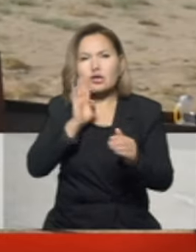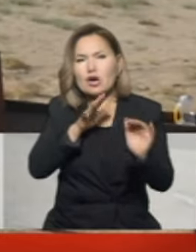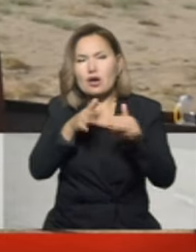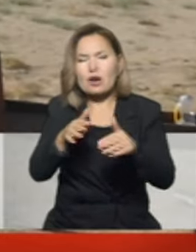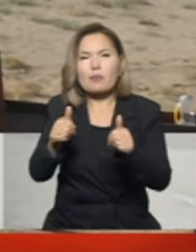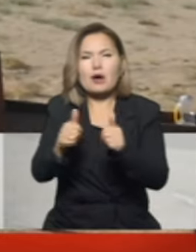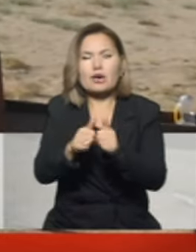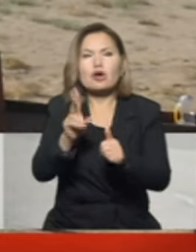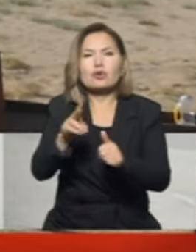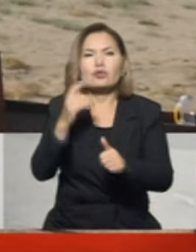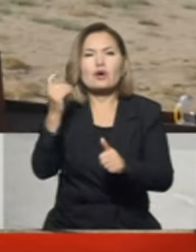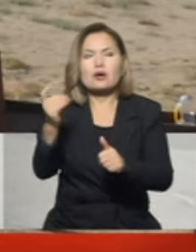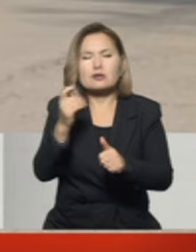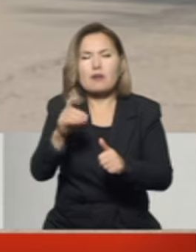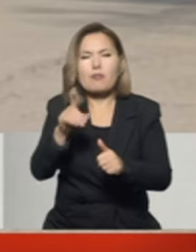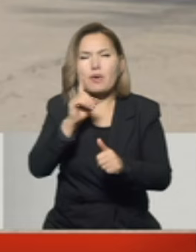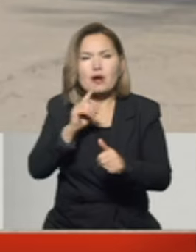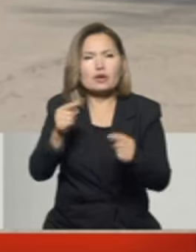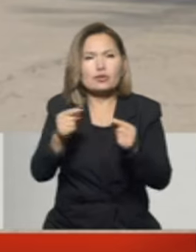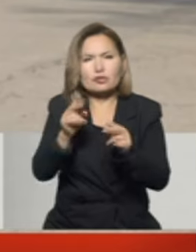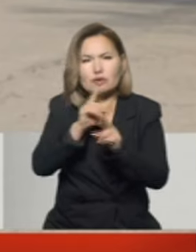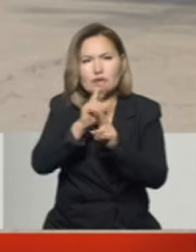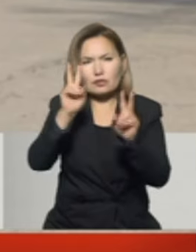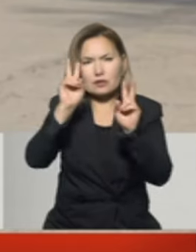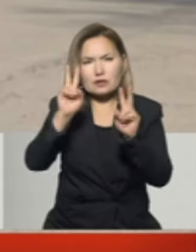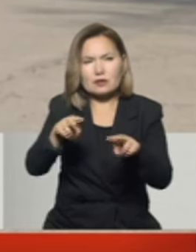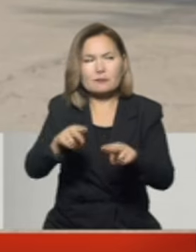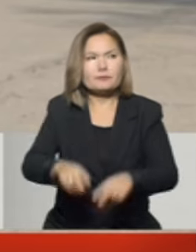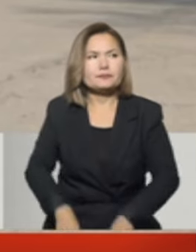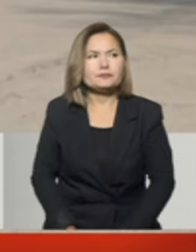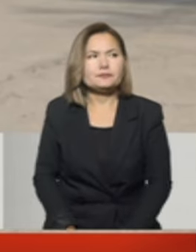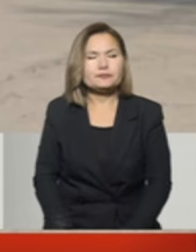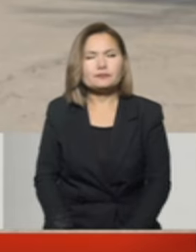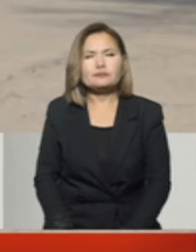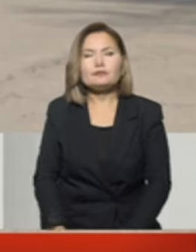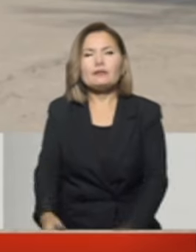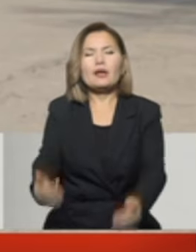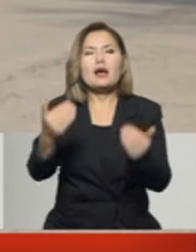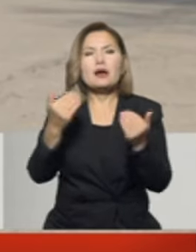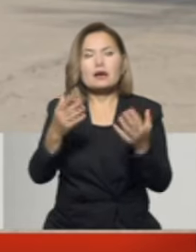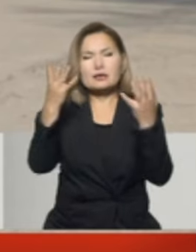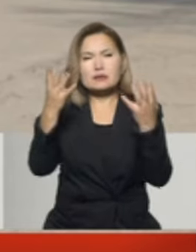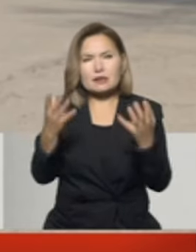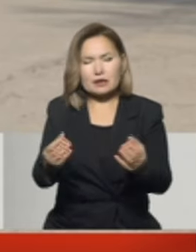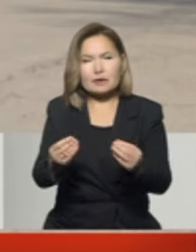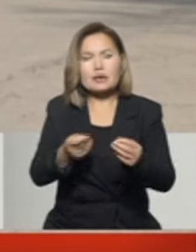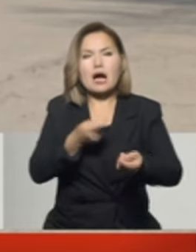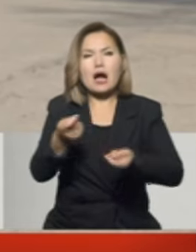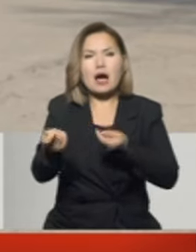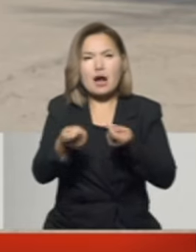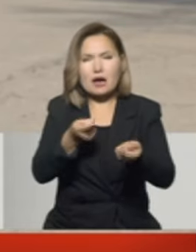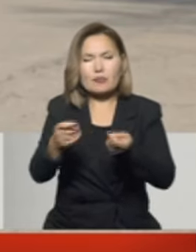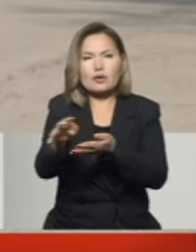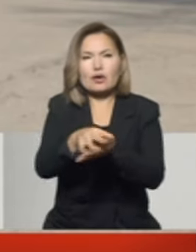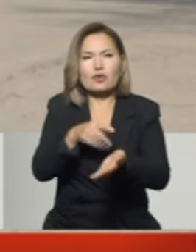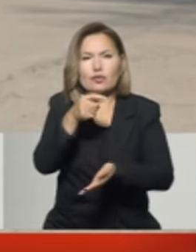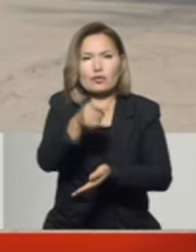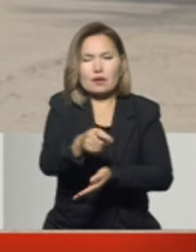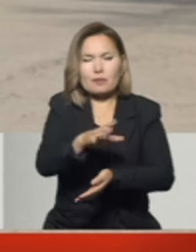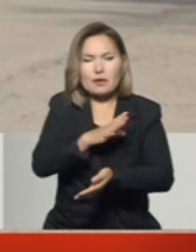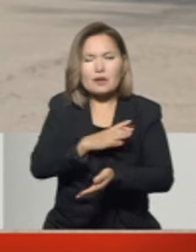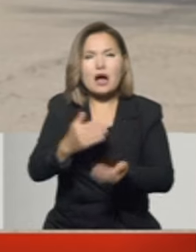жағасының нақты кімдік екені белгісіз. Мекемені көтеріп жүрген мәселесіне байланысты әлі әкімдікке ол мекеме тарапынан дейтін